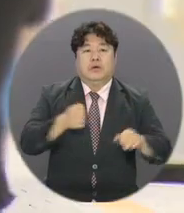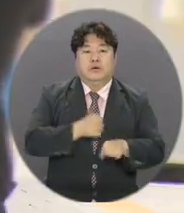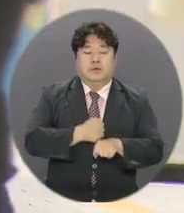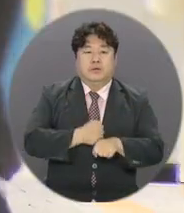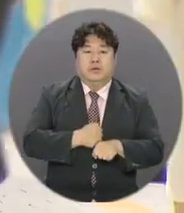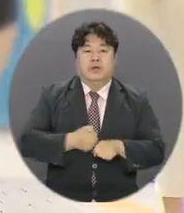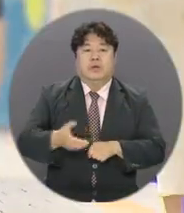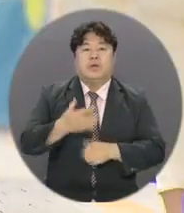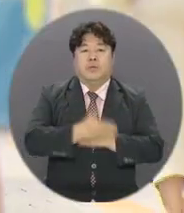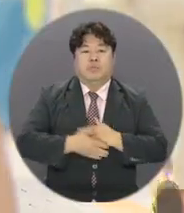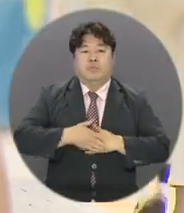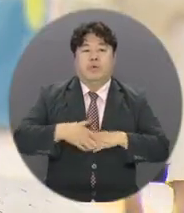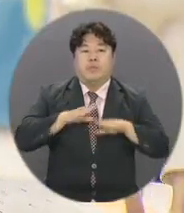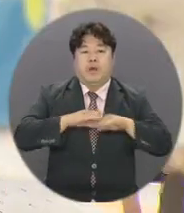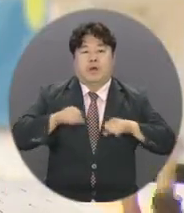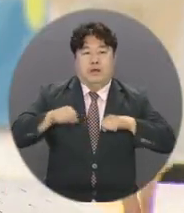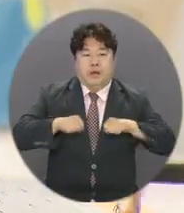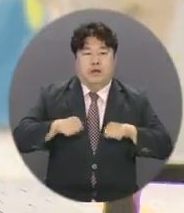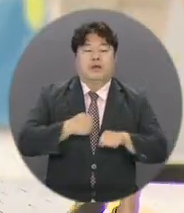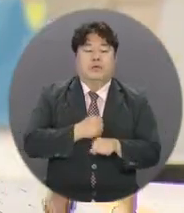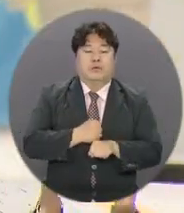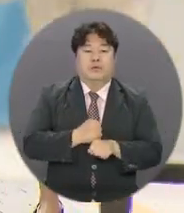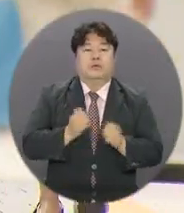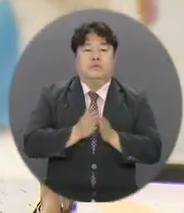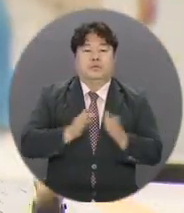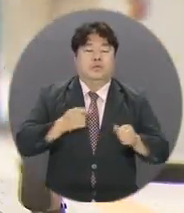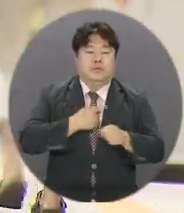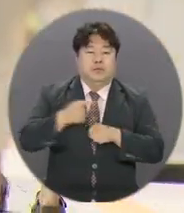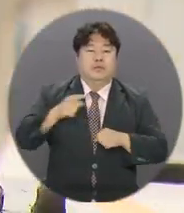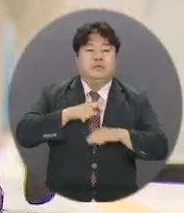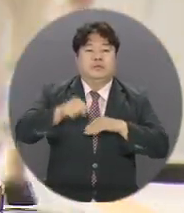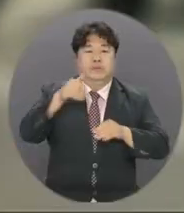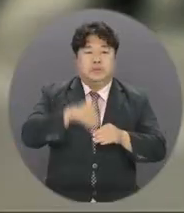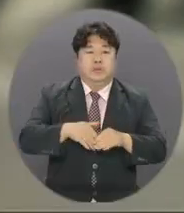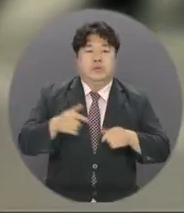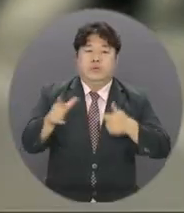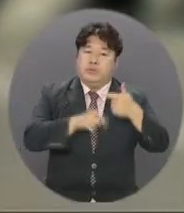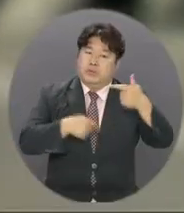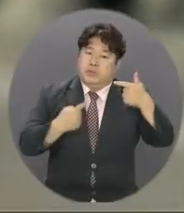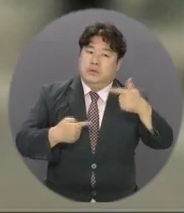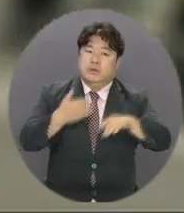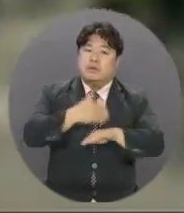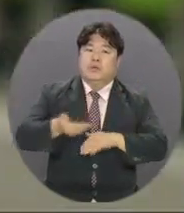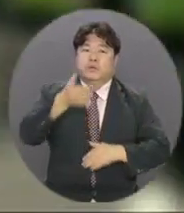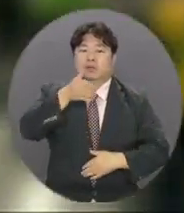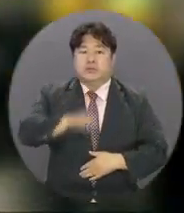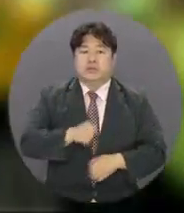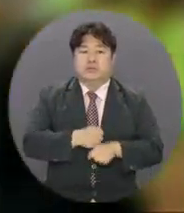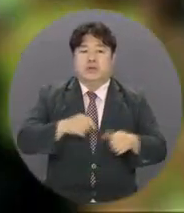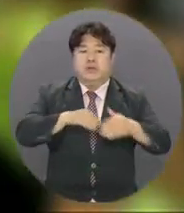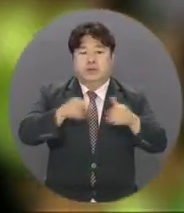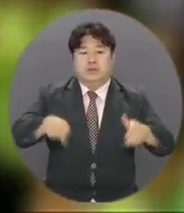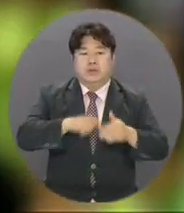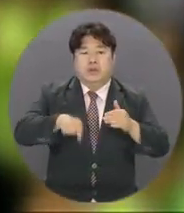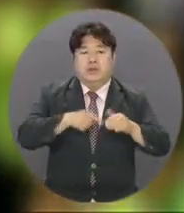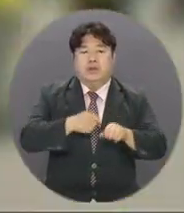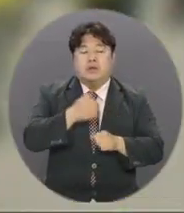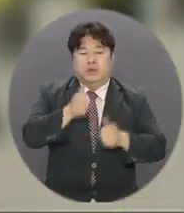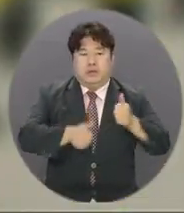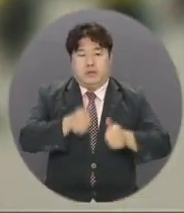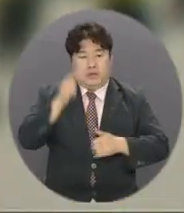본격적으로 몸풀기에 나서는 양상입니다. 내년 지방선거는 6월 1일로 예정돼 있지만 당내 경선 일정을